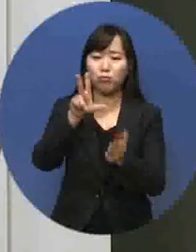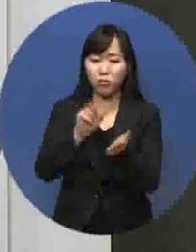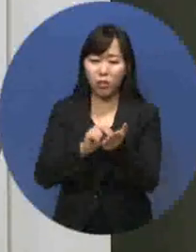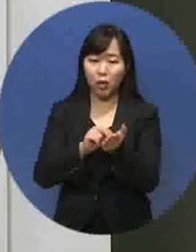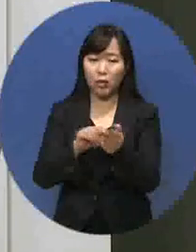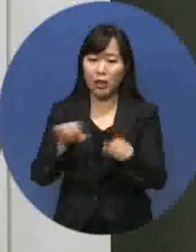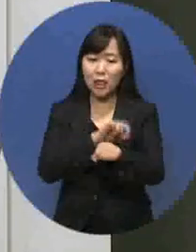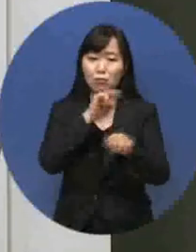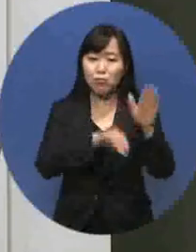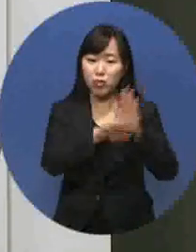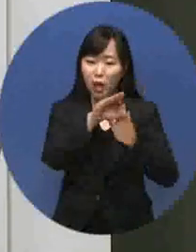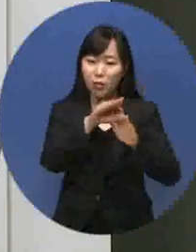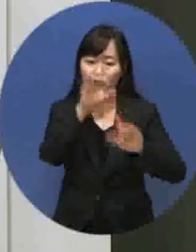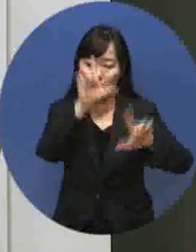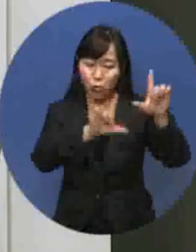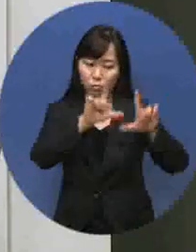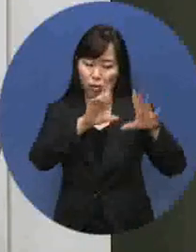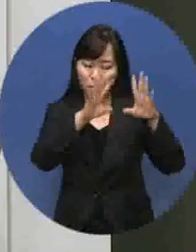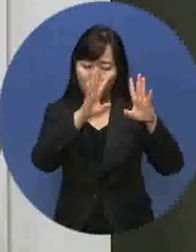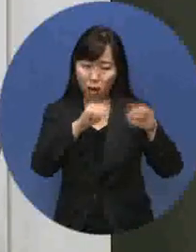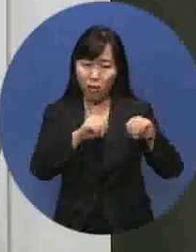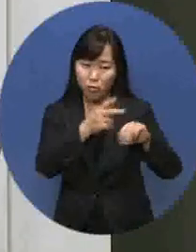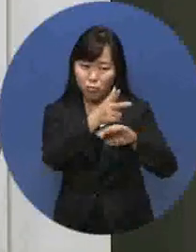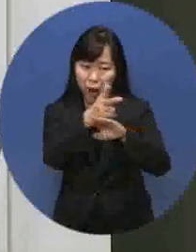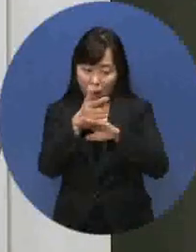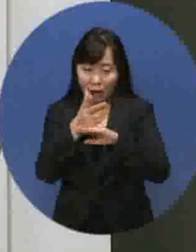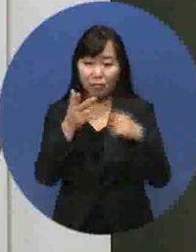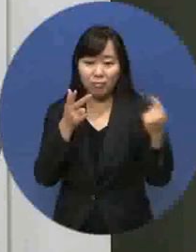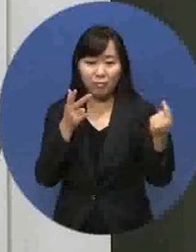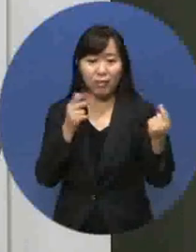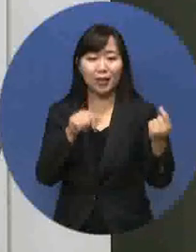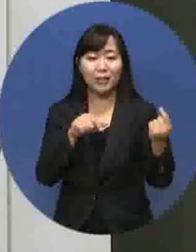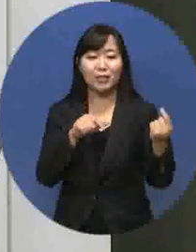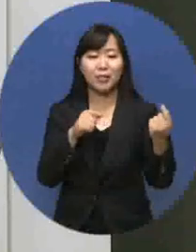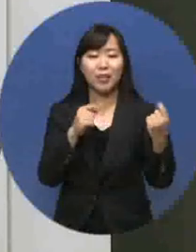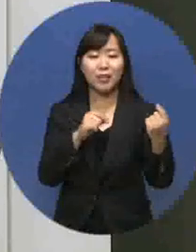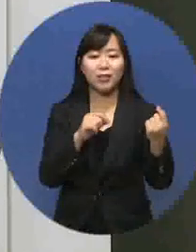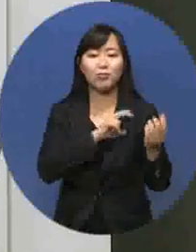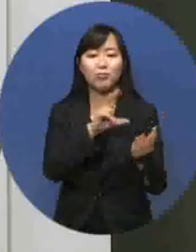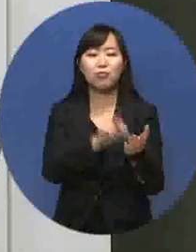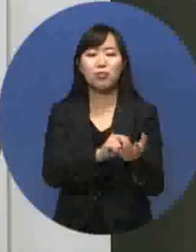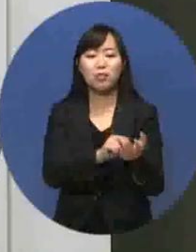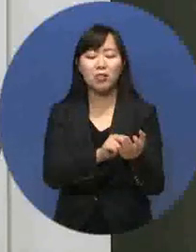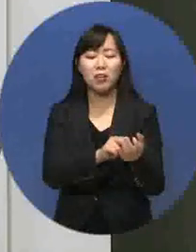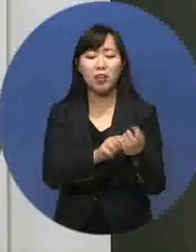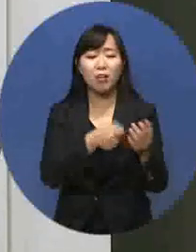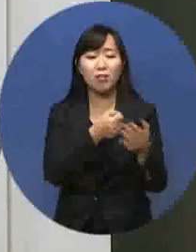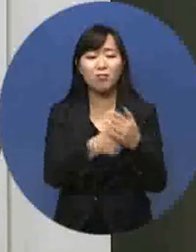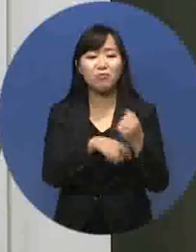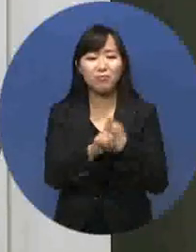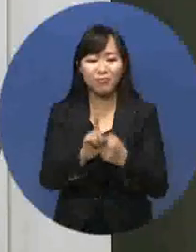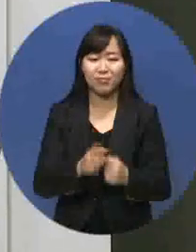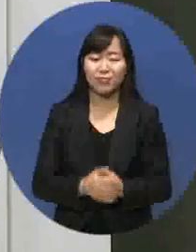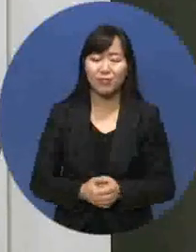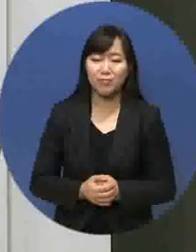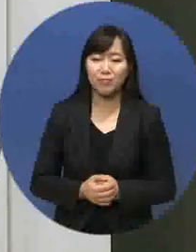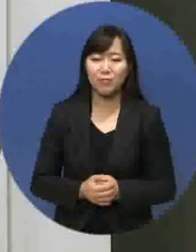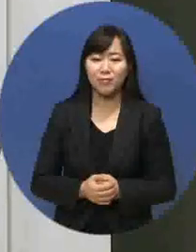북한의 씬들이 많이 등장하는 것 같은데 그런 소재를 선택한 이유가 있습니까?